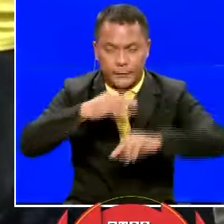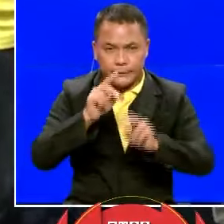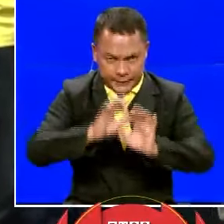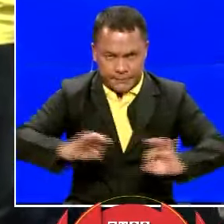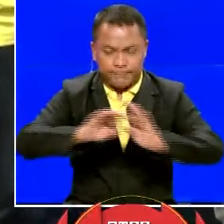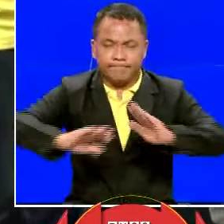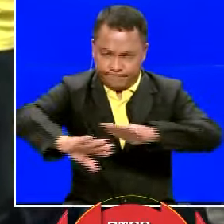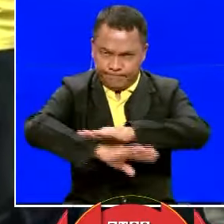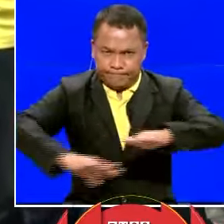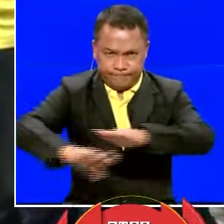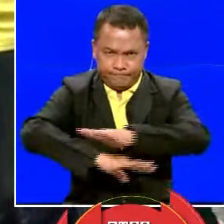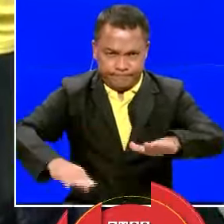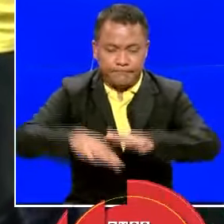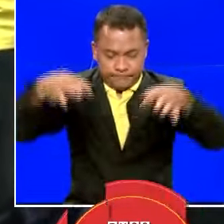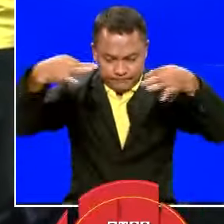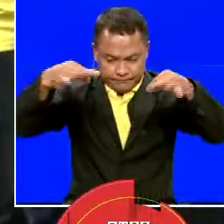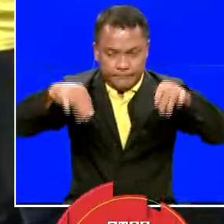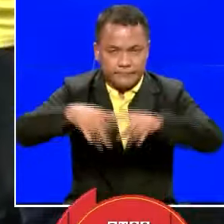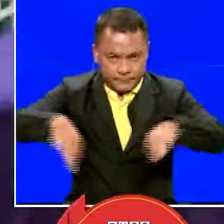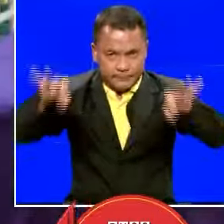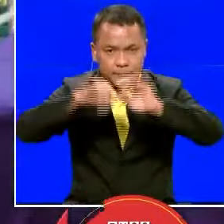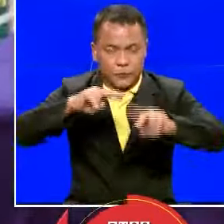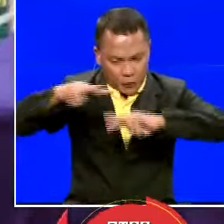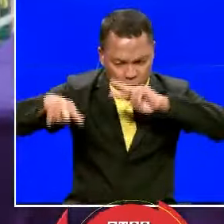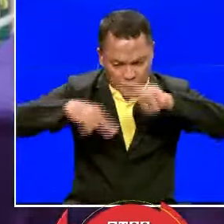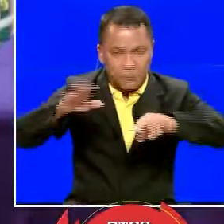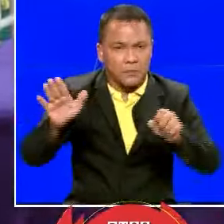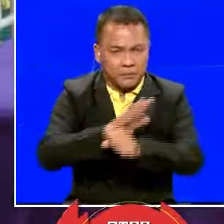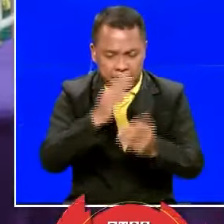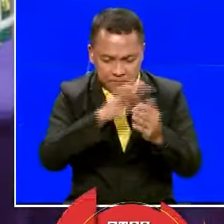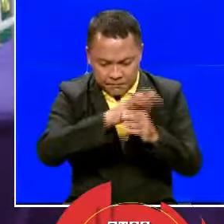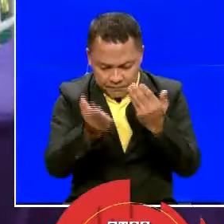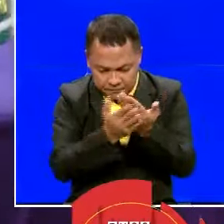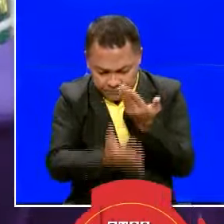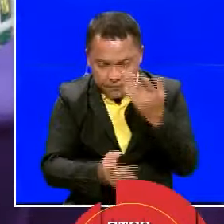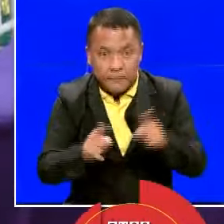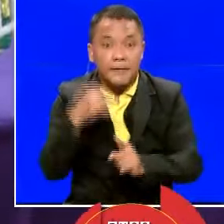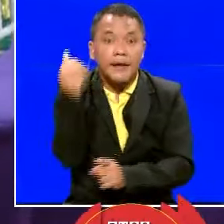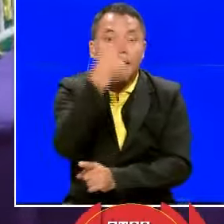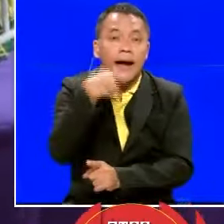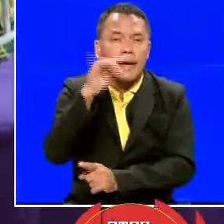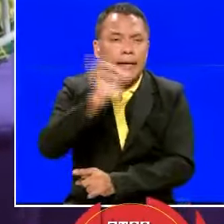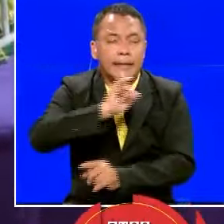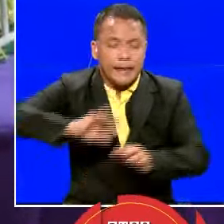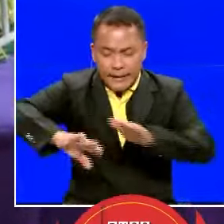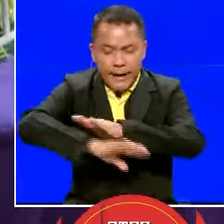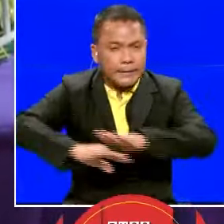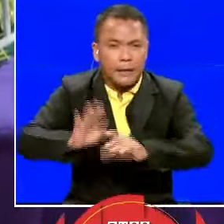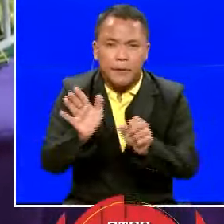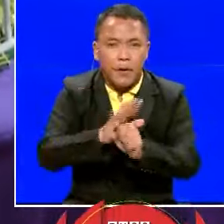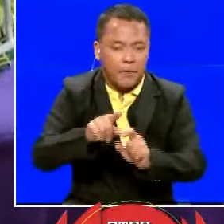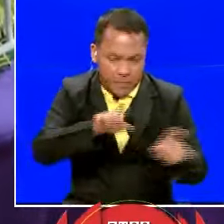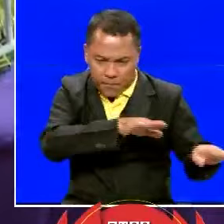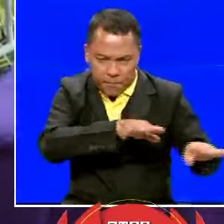ำเอกสารการรับสมัครจะมีการตรวจให้ครบถ้วนนะคะถ้าเกิดใครยังมีเอกสารไม่ครบให้กลับ